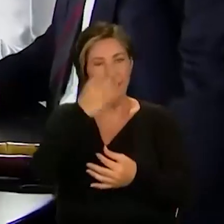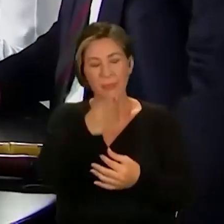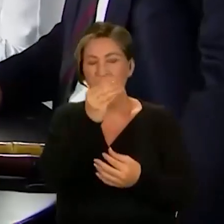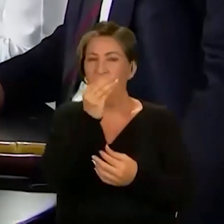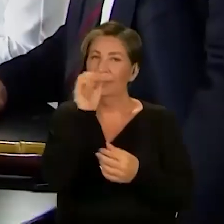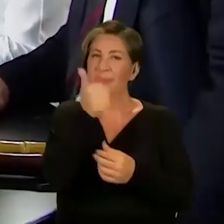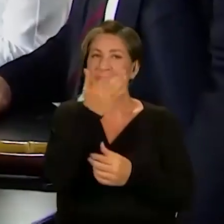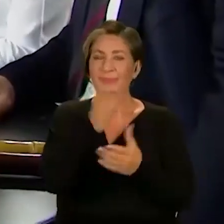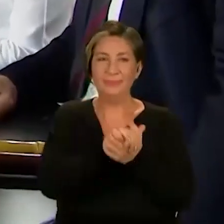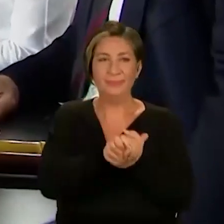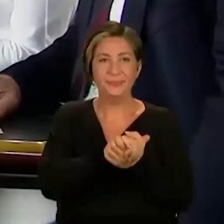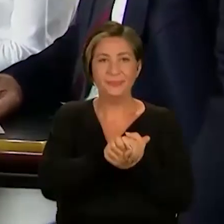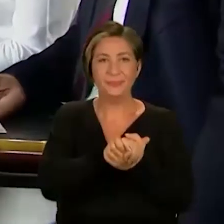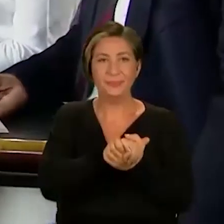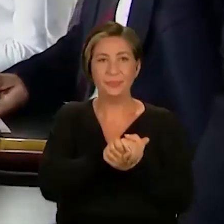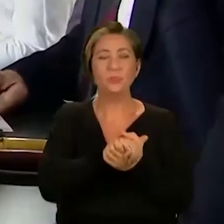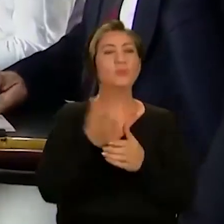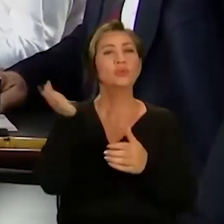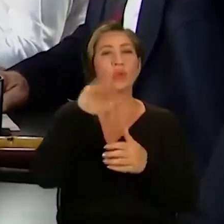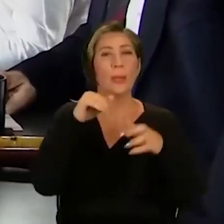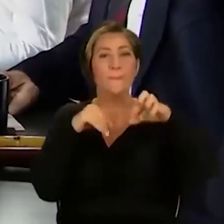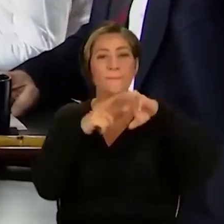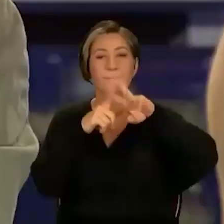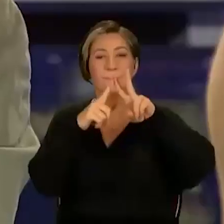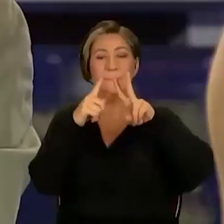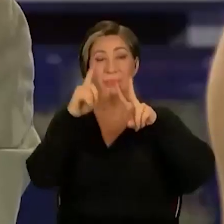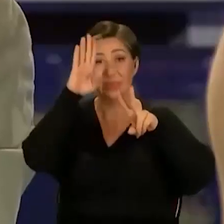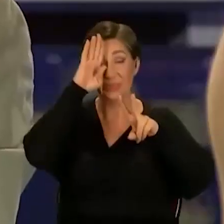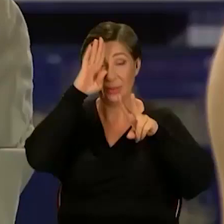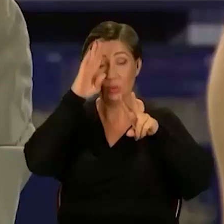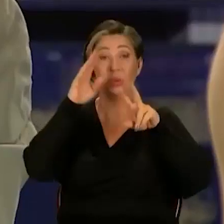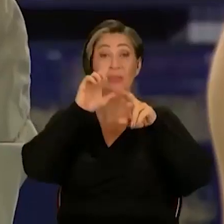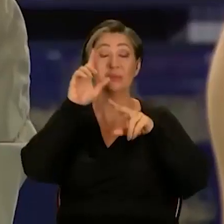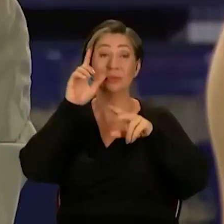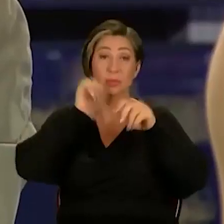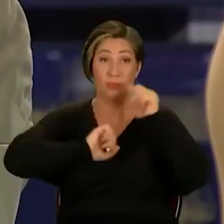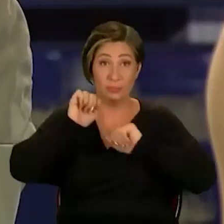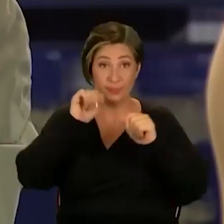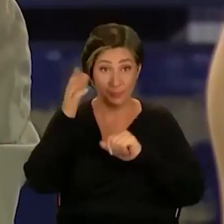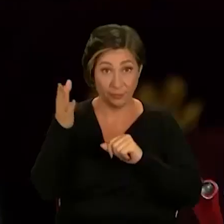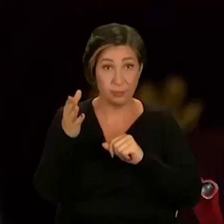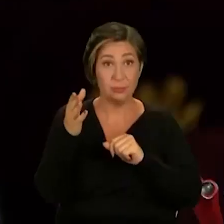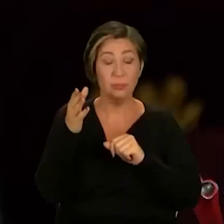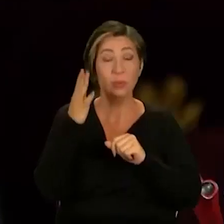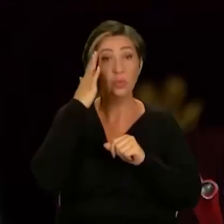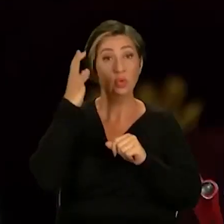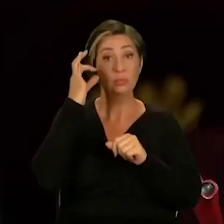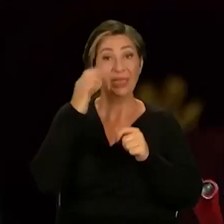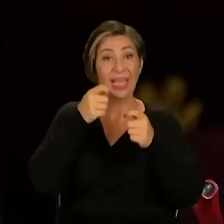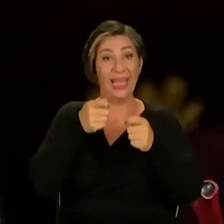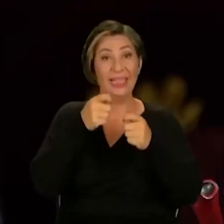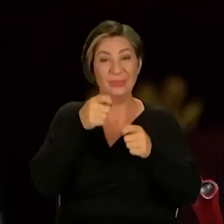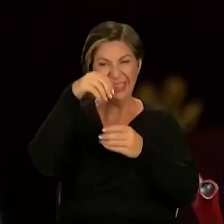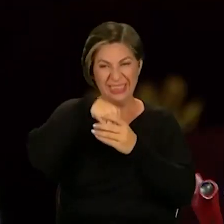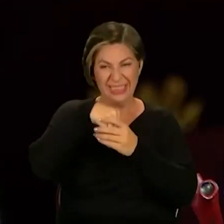çok önemli. Teşekkür ediyorum. Yani, sonra Pendik Lisesi, sonra İstanbul Tıp Fakültesi, sonra uzmanlık